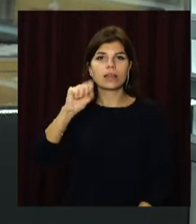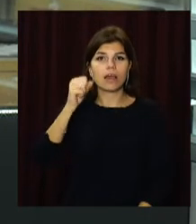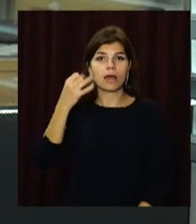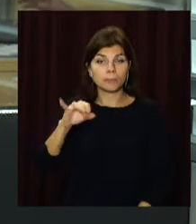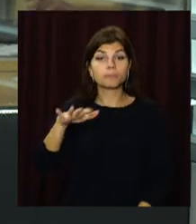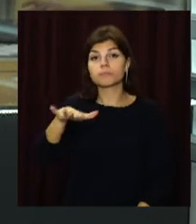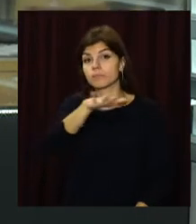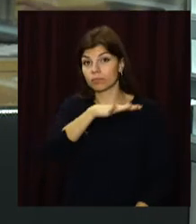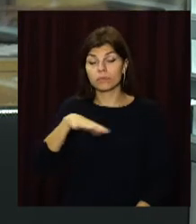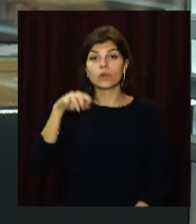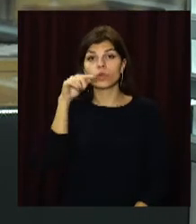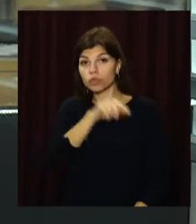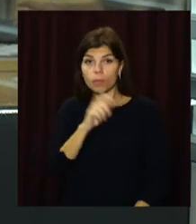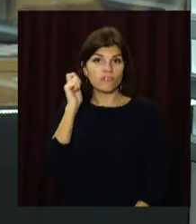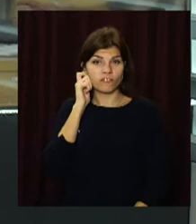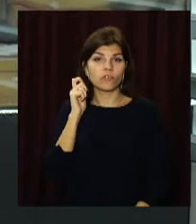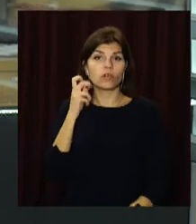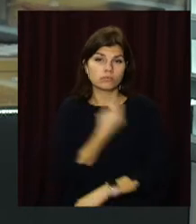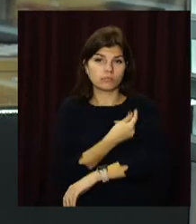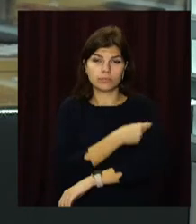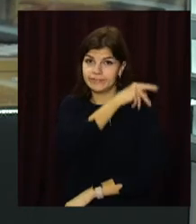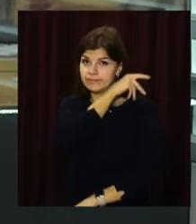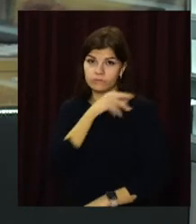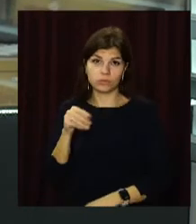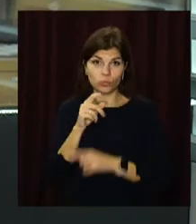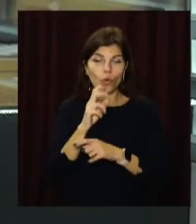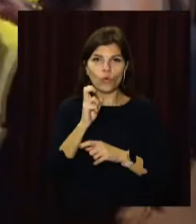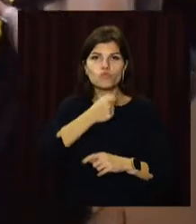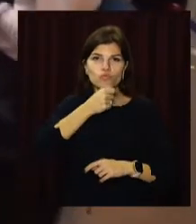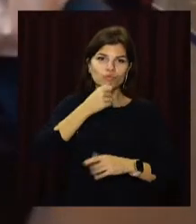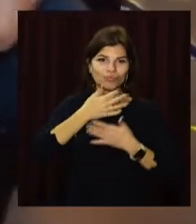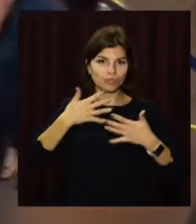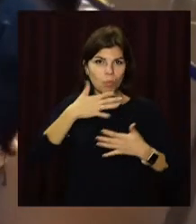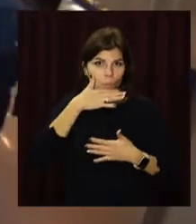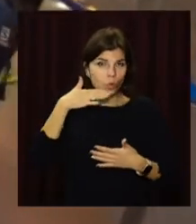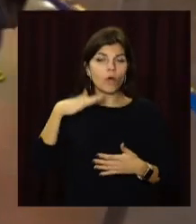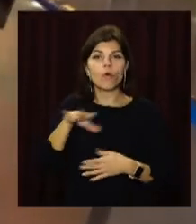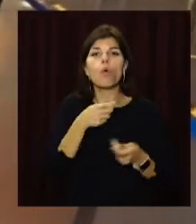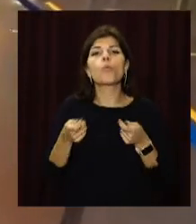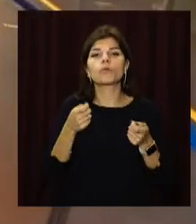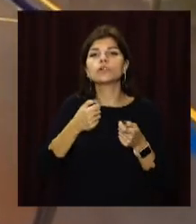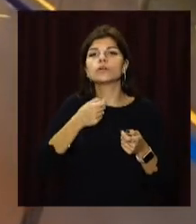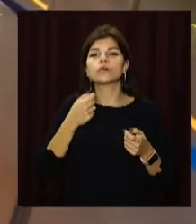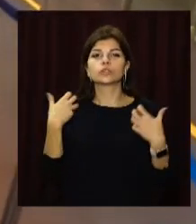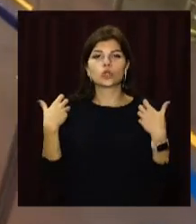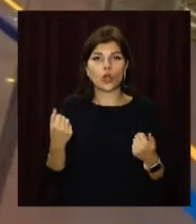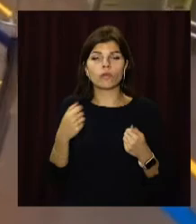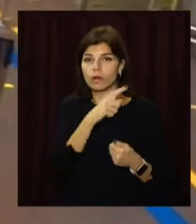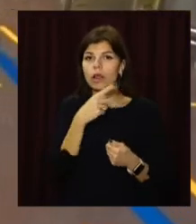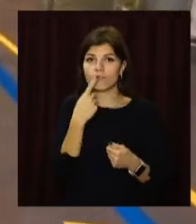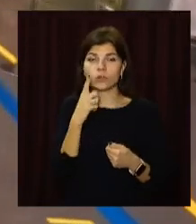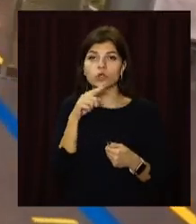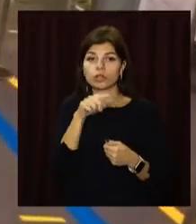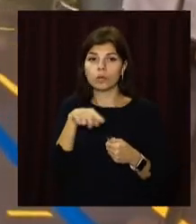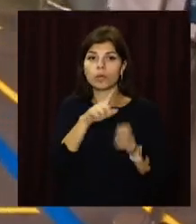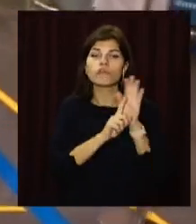населення регіону. Саме тут розташований улюблений українцями Шарм-ель-Шейх. У місцевому управлінні охорони здоров'я кажуть, у провінції